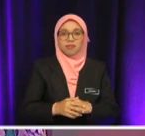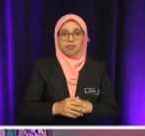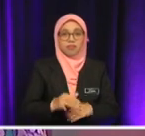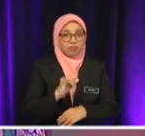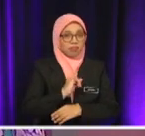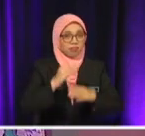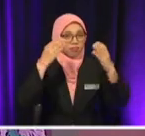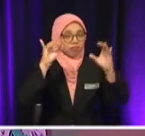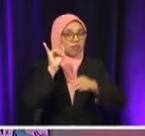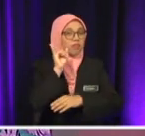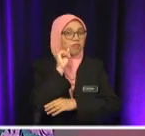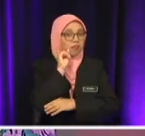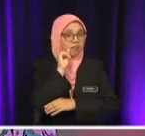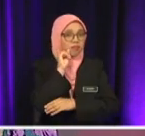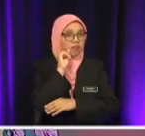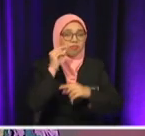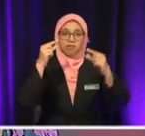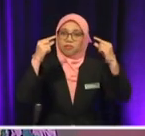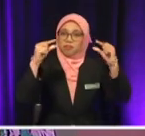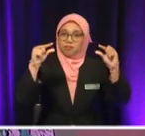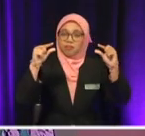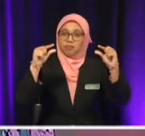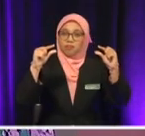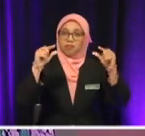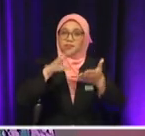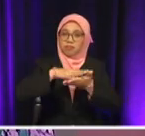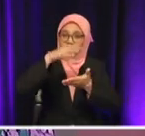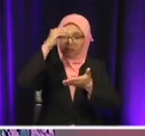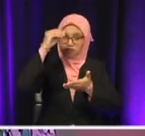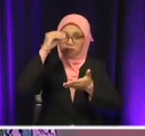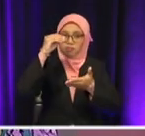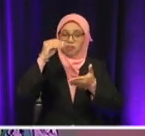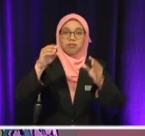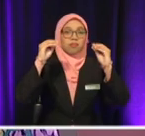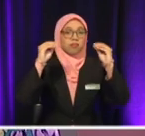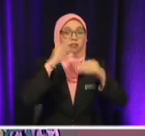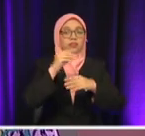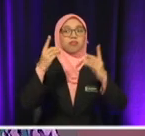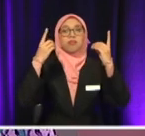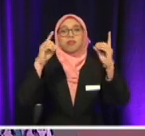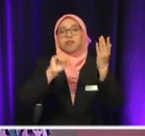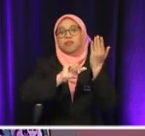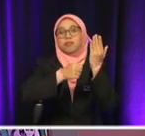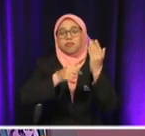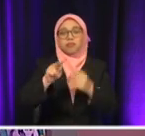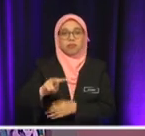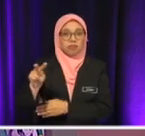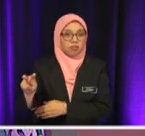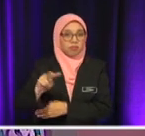Ida binti Mahat, guru mata pelajaran asuhan dan pendidikan awal kanak-kanak kamu pada hari ini. Baik,